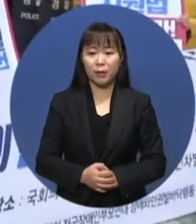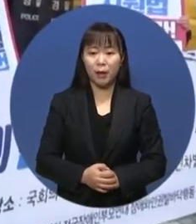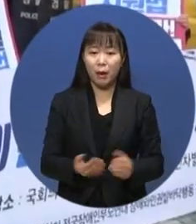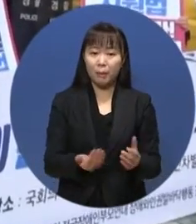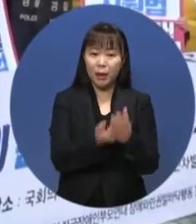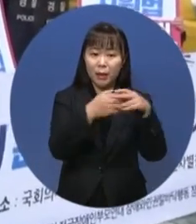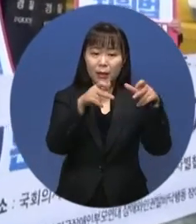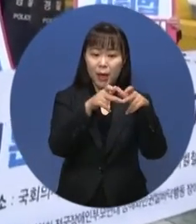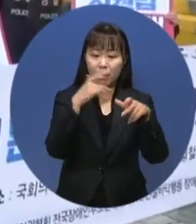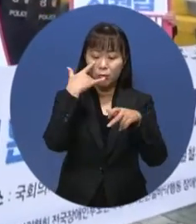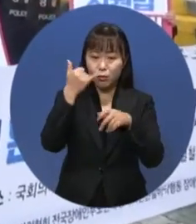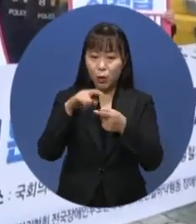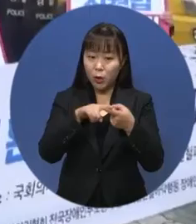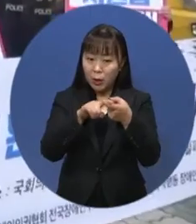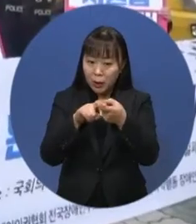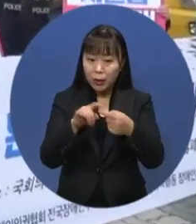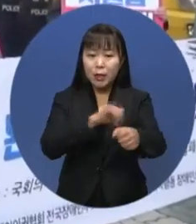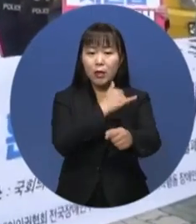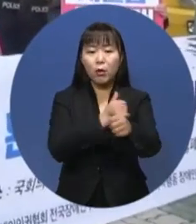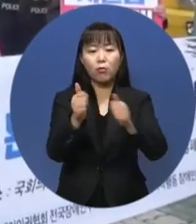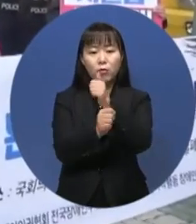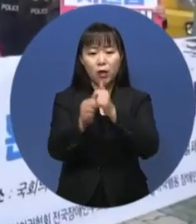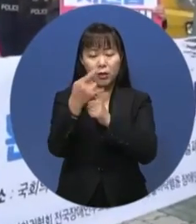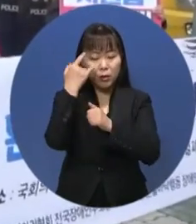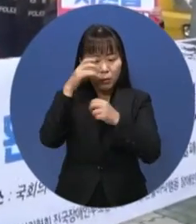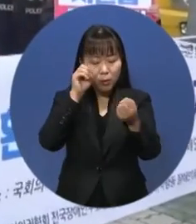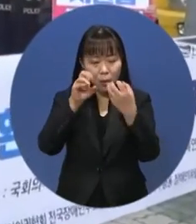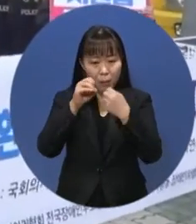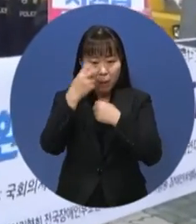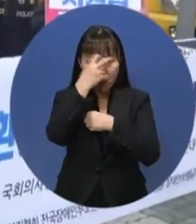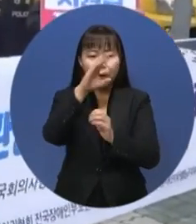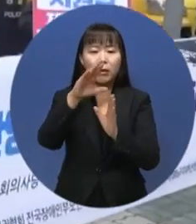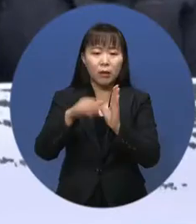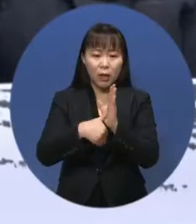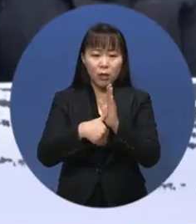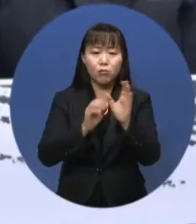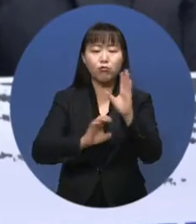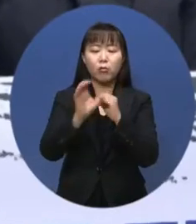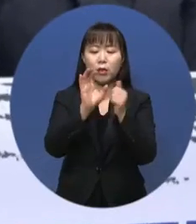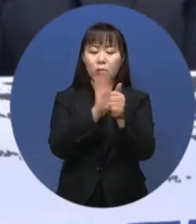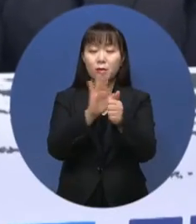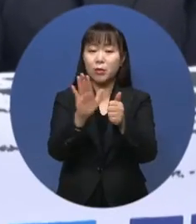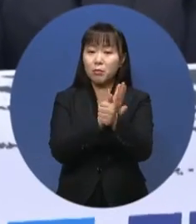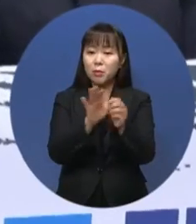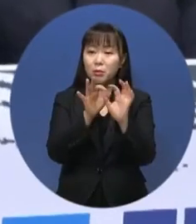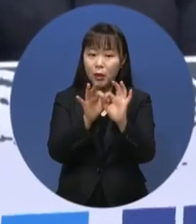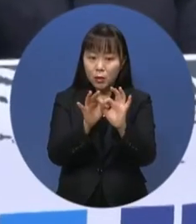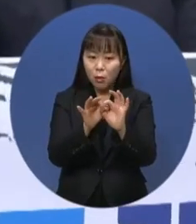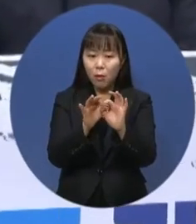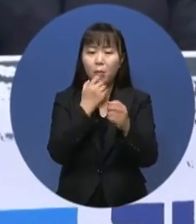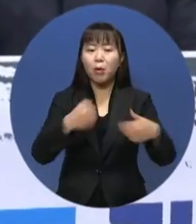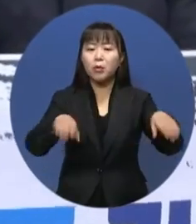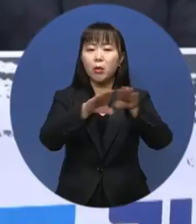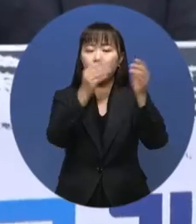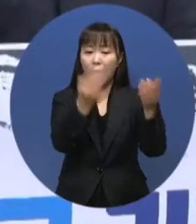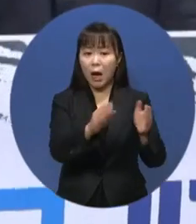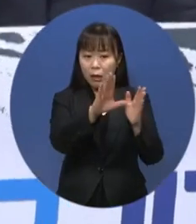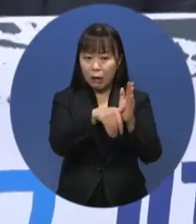발달장애인 부모연대는 인권위원회 설문조사에서 추가 지원 서비스에 대한 복지기관이 휴관할